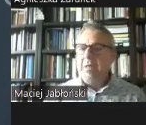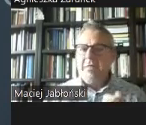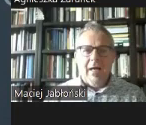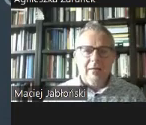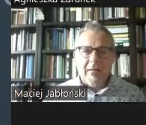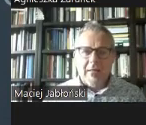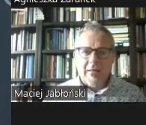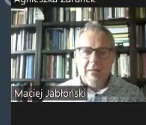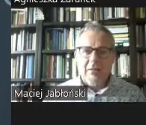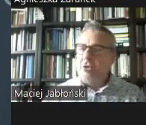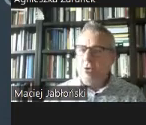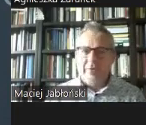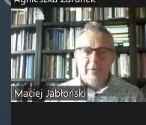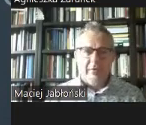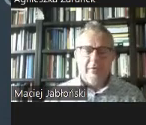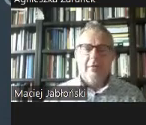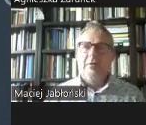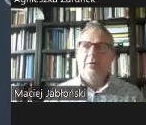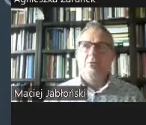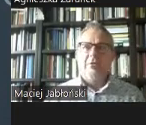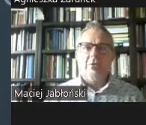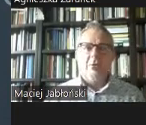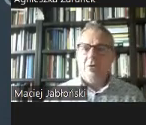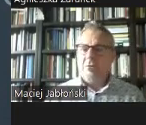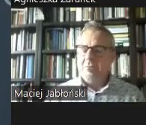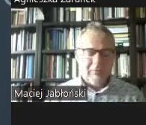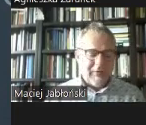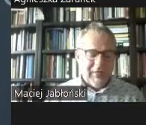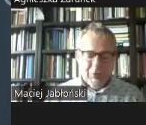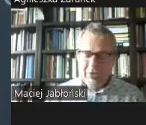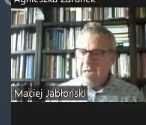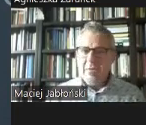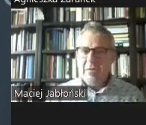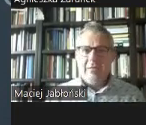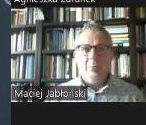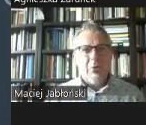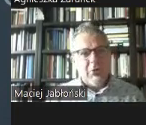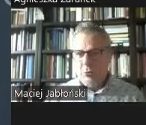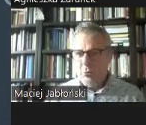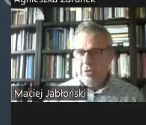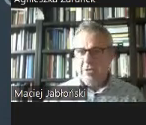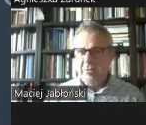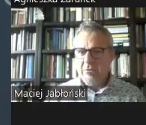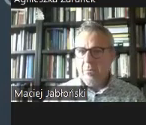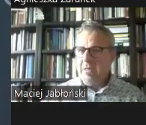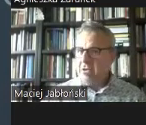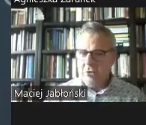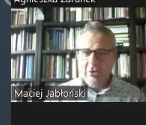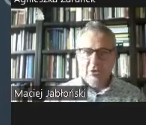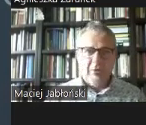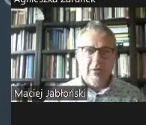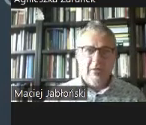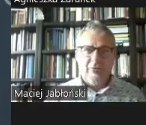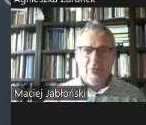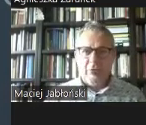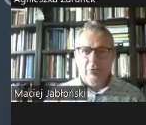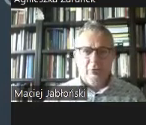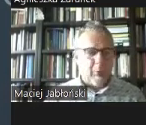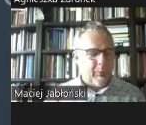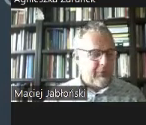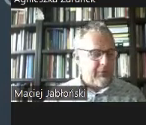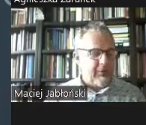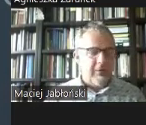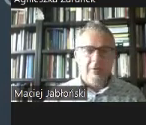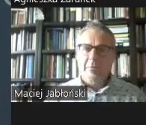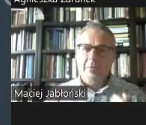takie mentalne, takie ciosy, które są no, nieprzyjemne i te myśli, które gdzieś tam są, patrz chociażby wzrost